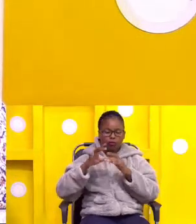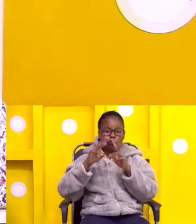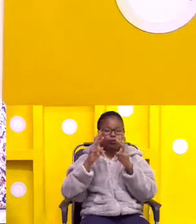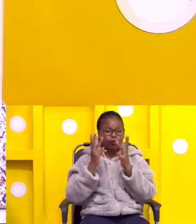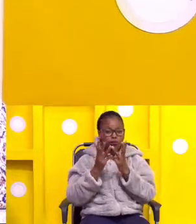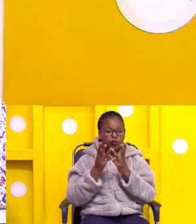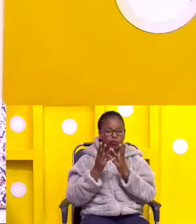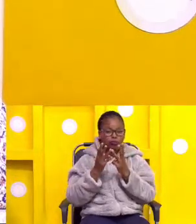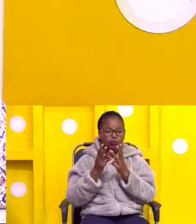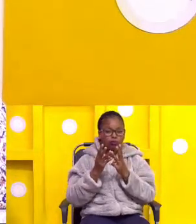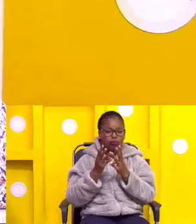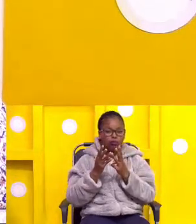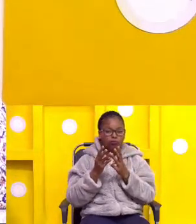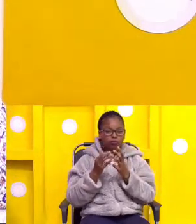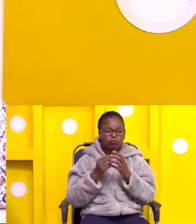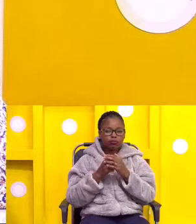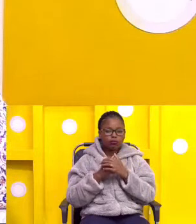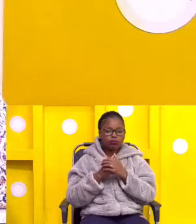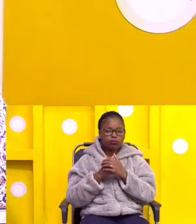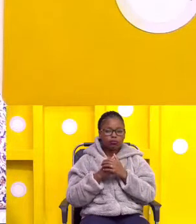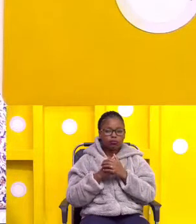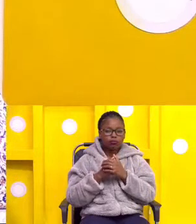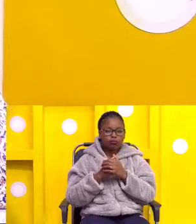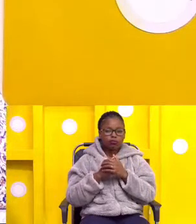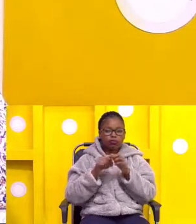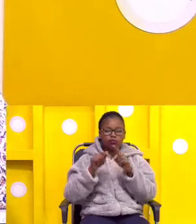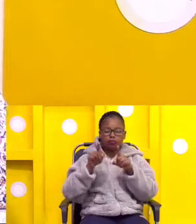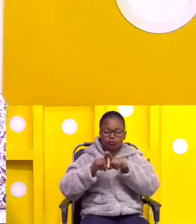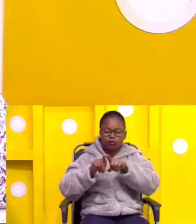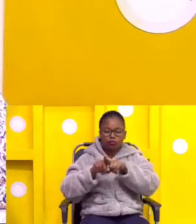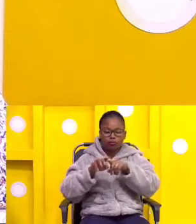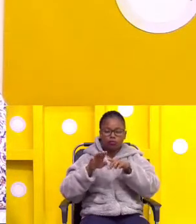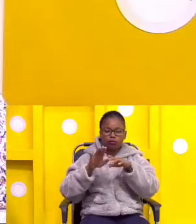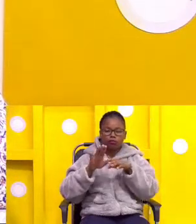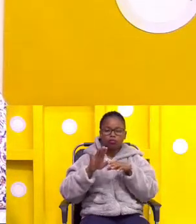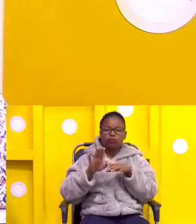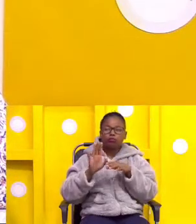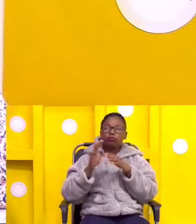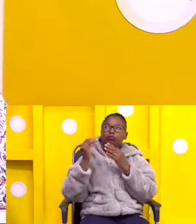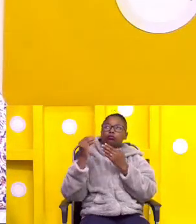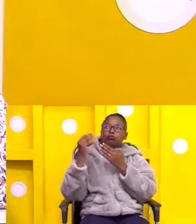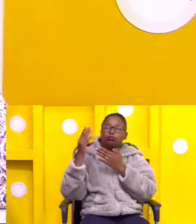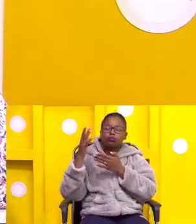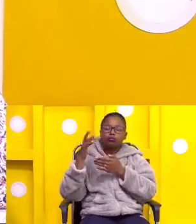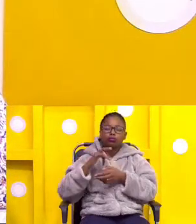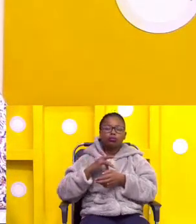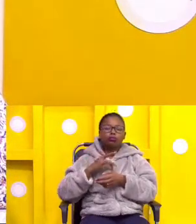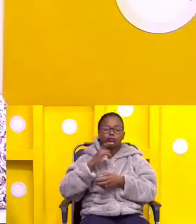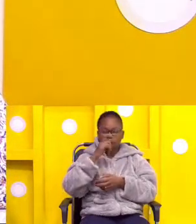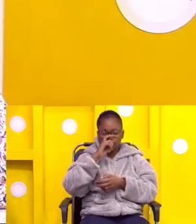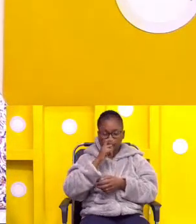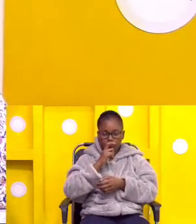Mudu wa wukothe wa muihoka. One igogona lea kunilie tekirika. Nyego kuiwiri la uyu.